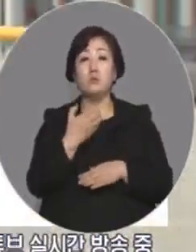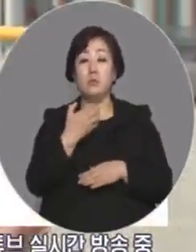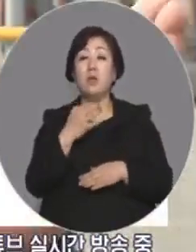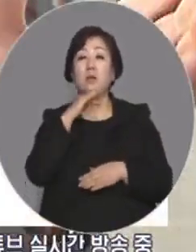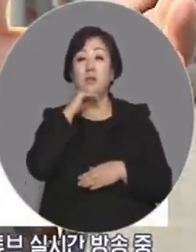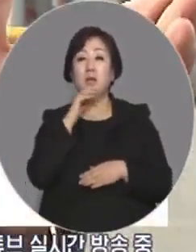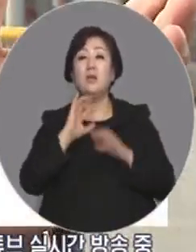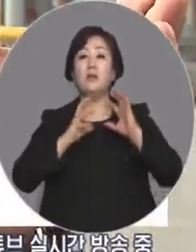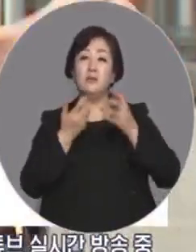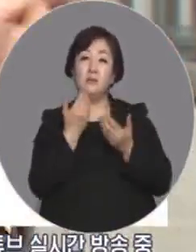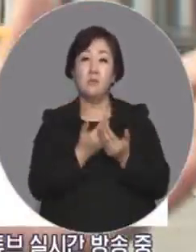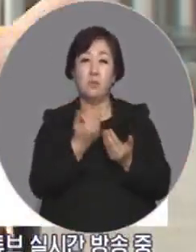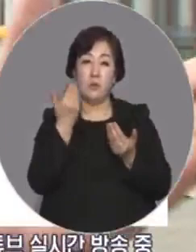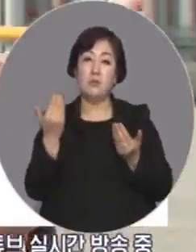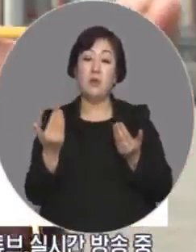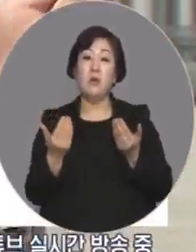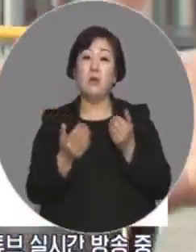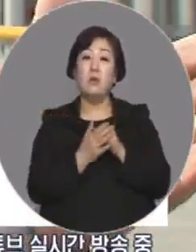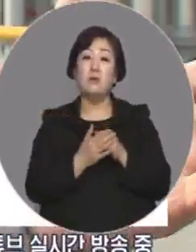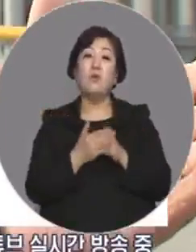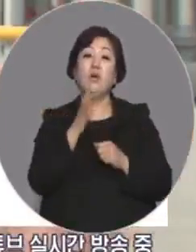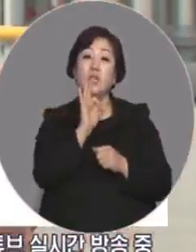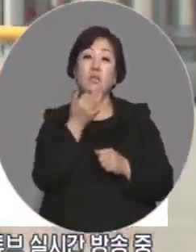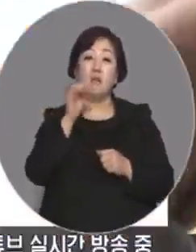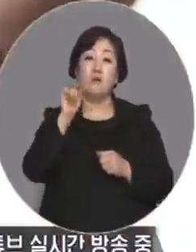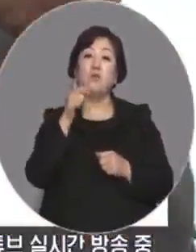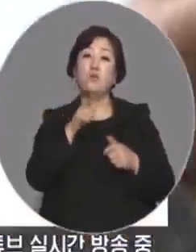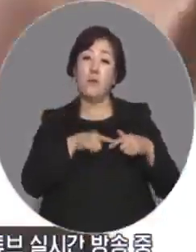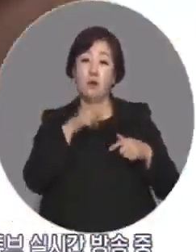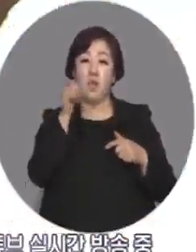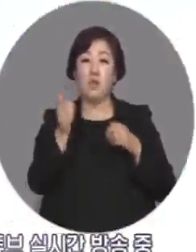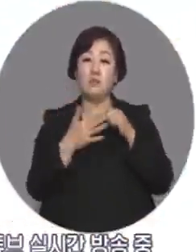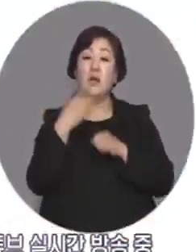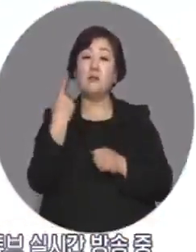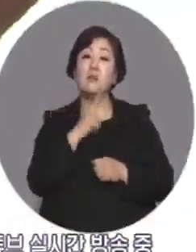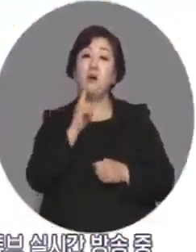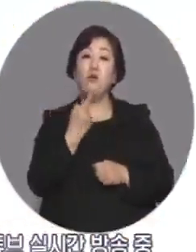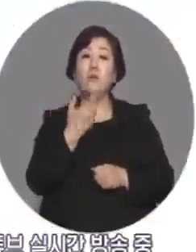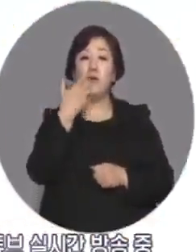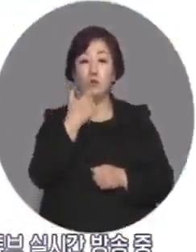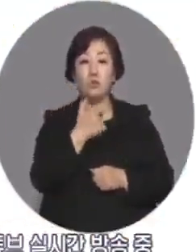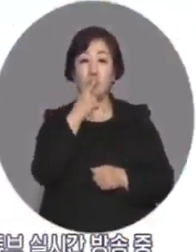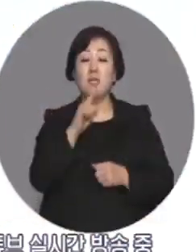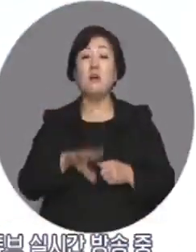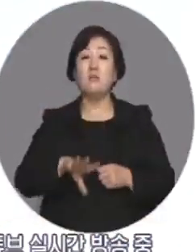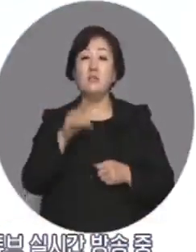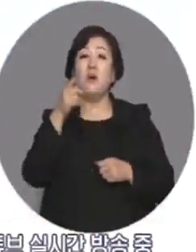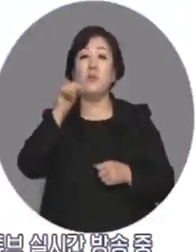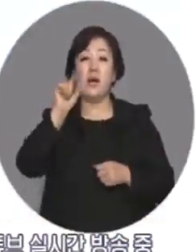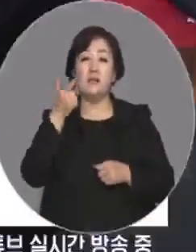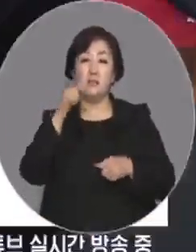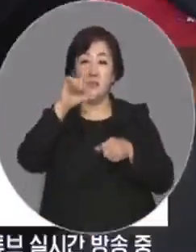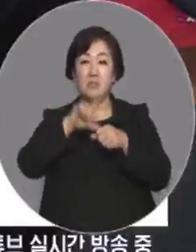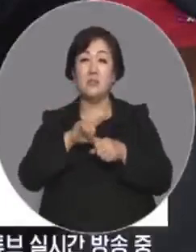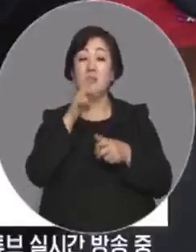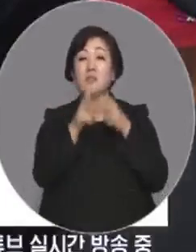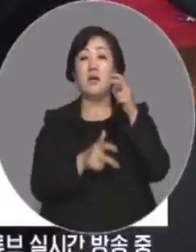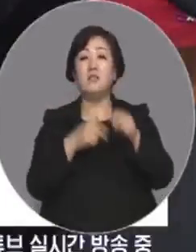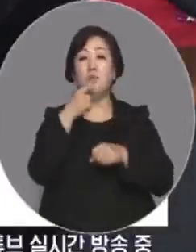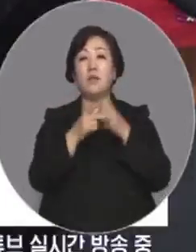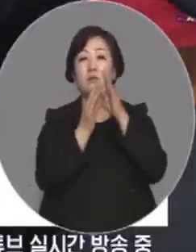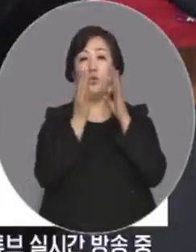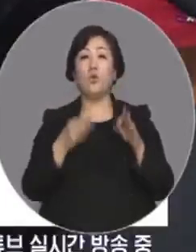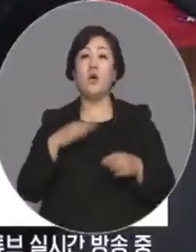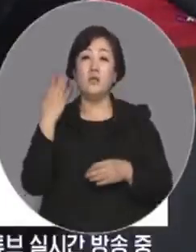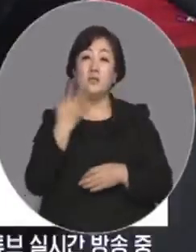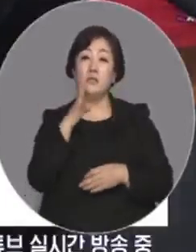일기로 별세했습니다. 고 이덕우 명예회장은 1961년 울산에서 가스 사업을 시작해 연매출 4천억